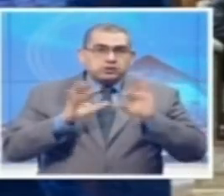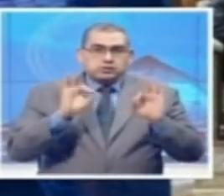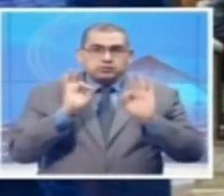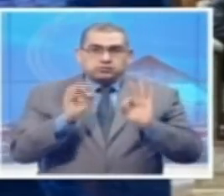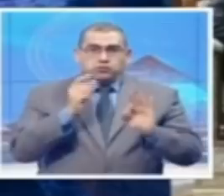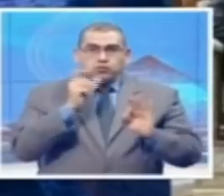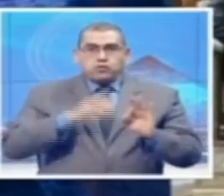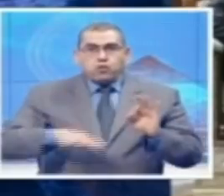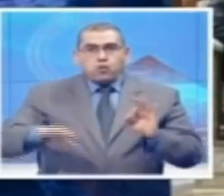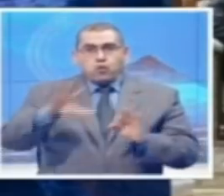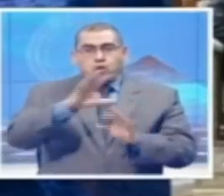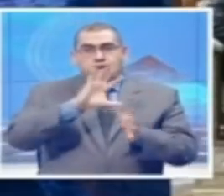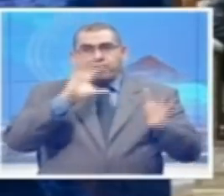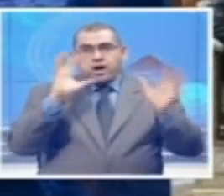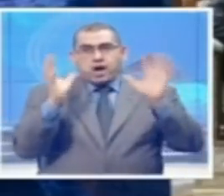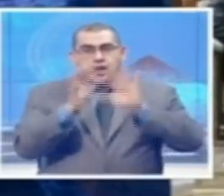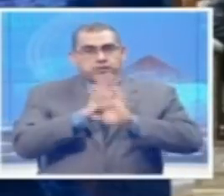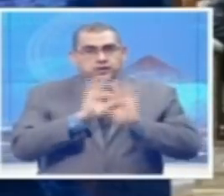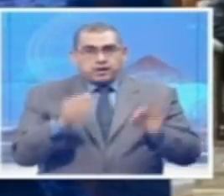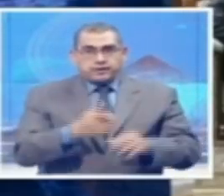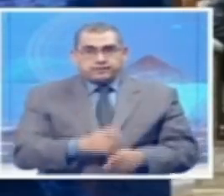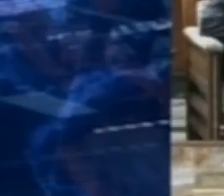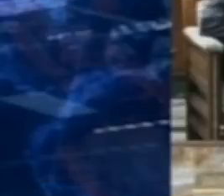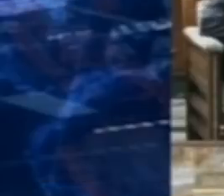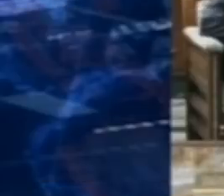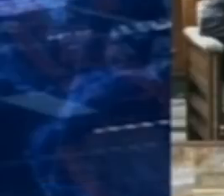لدى المسلمين وعلى المستوى الدولي.